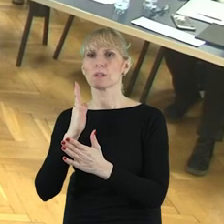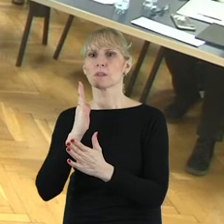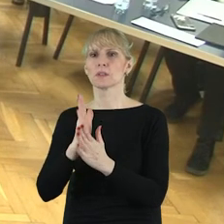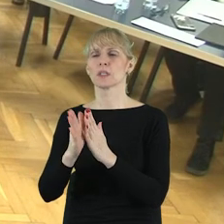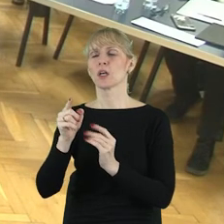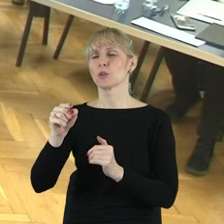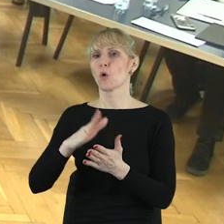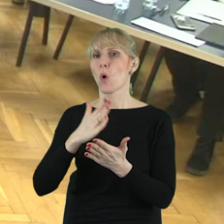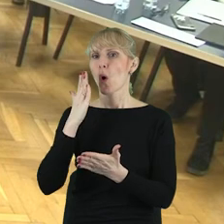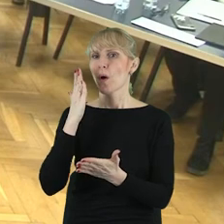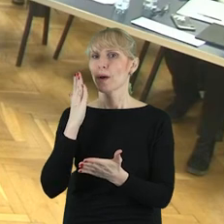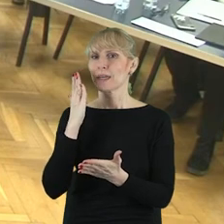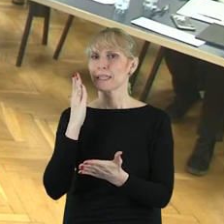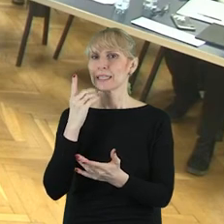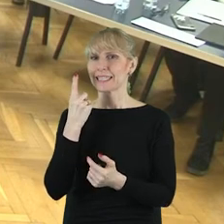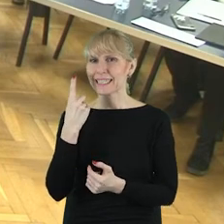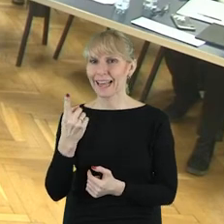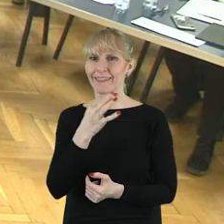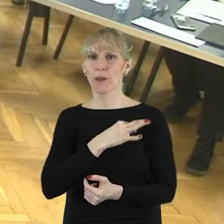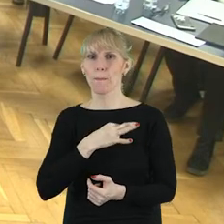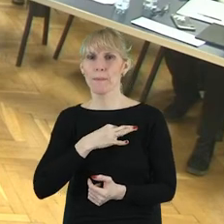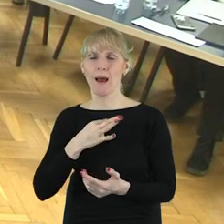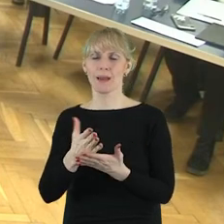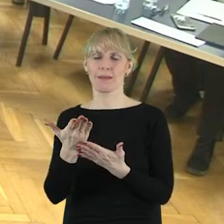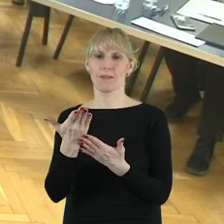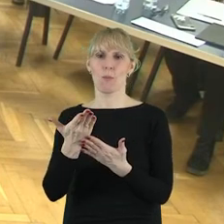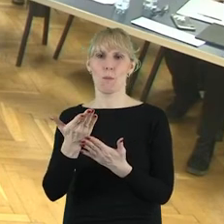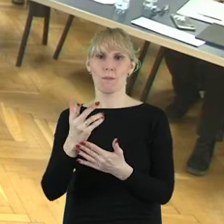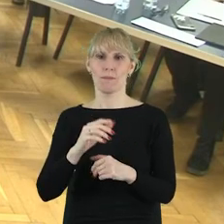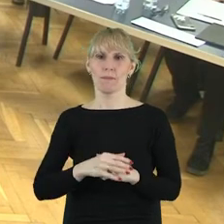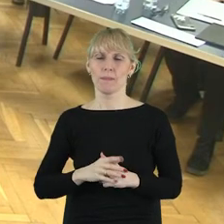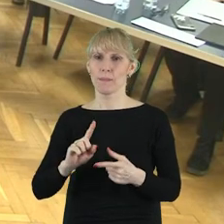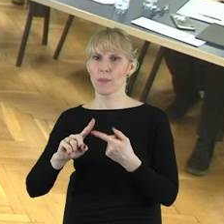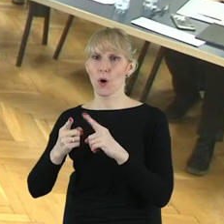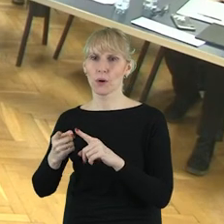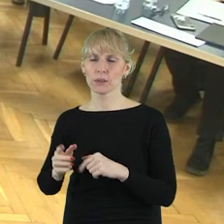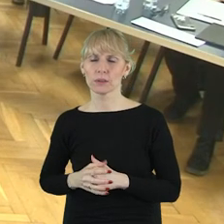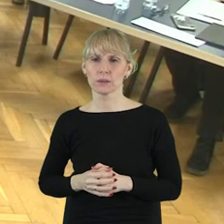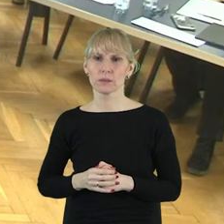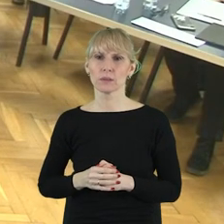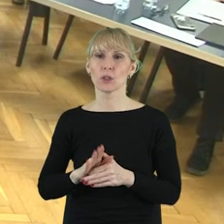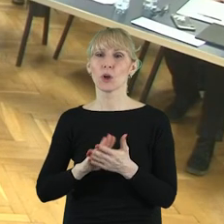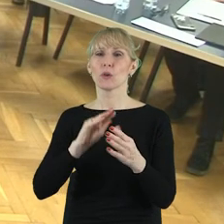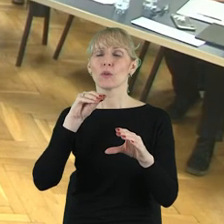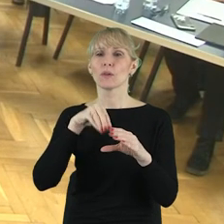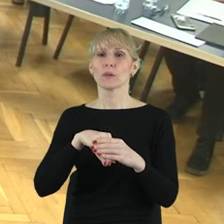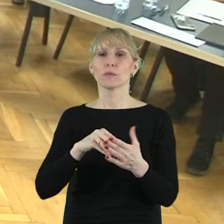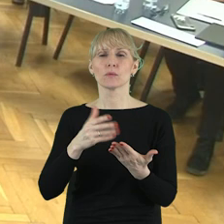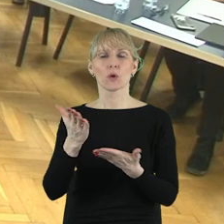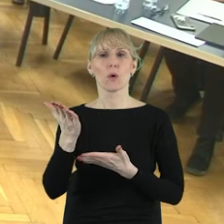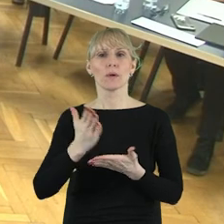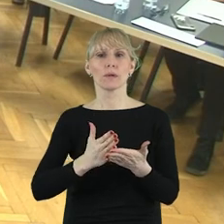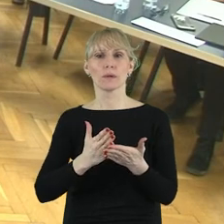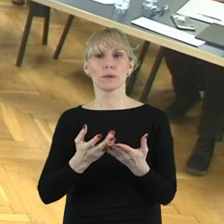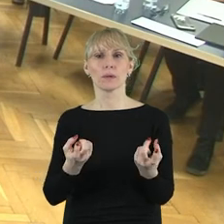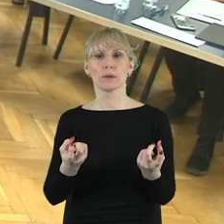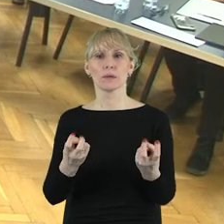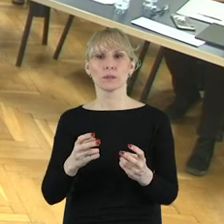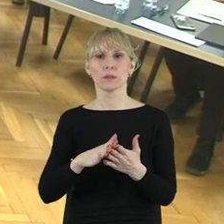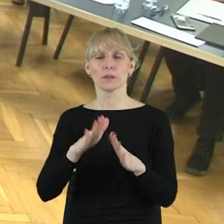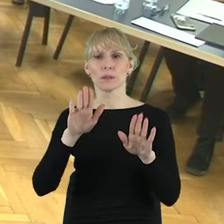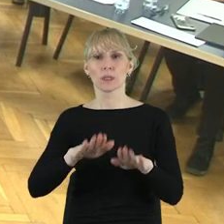związanych z jedną partią polityczną. To nie jest partnerstwo i przypadek. Jeśli jest 7 z 10 osób uczestniczących w zebraniu